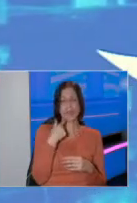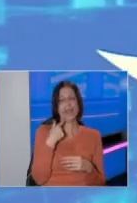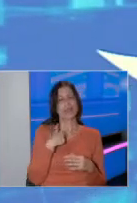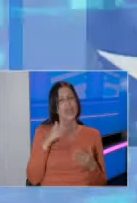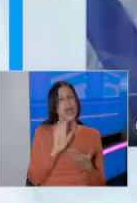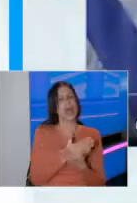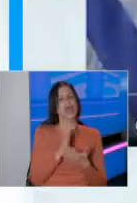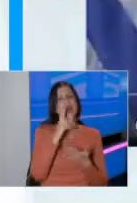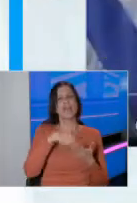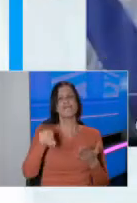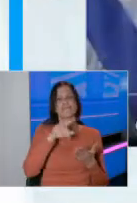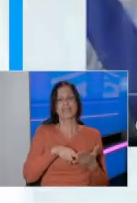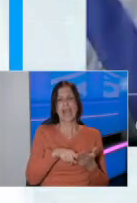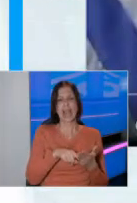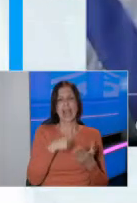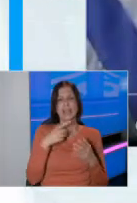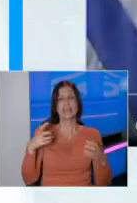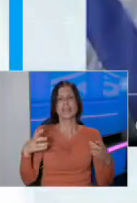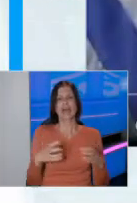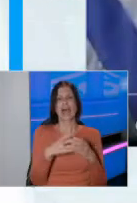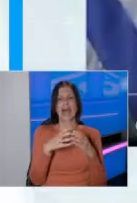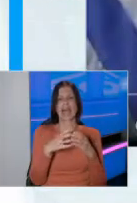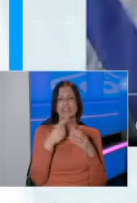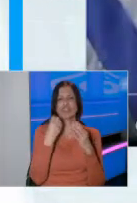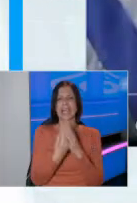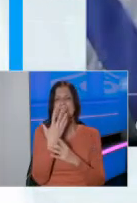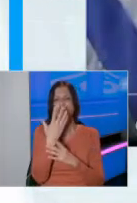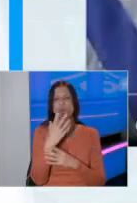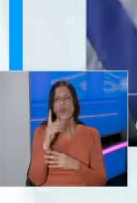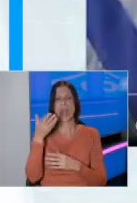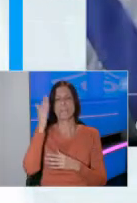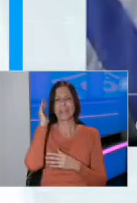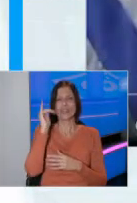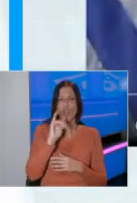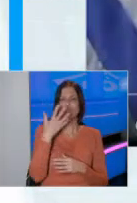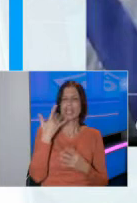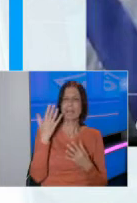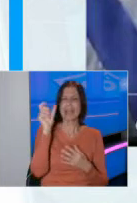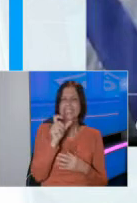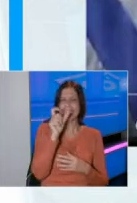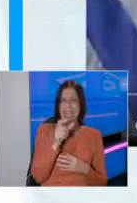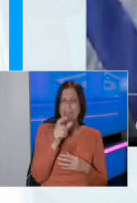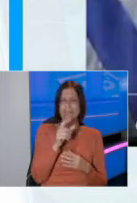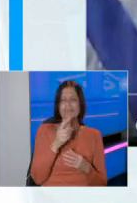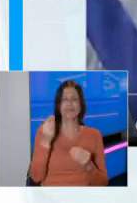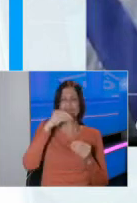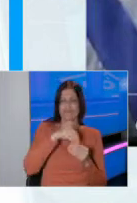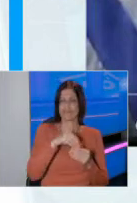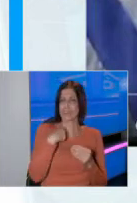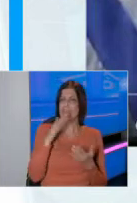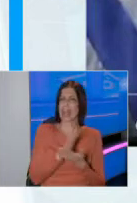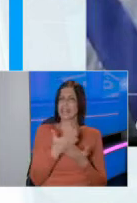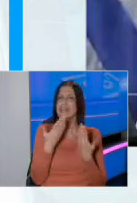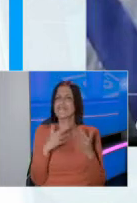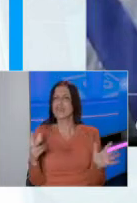החלטתי לבטל, שימו לב, את נבחרת הדירקטורים שהקימו לפיד ויוגב. יש עוד כמה אזרחים חוץ מהנבחרת הזו, לכן החלטתי לפתוח